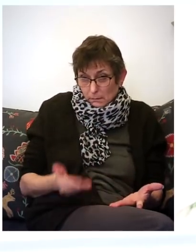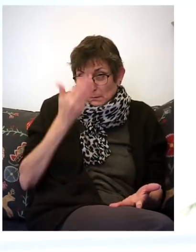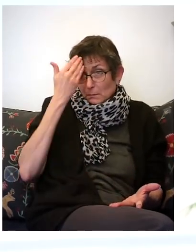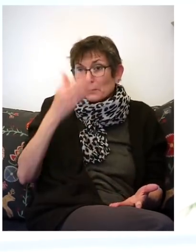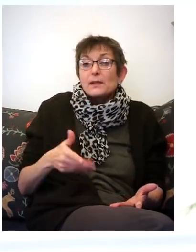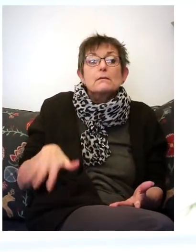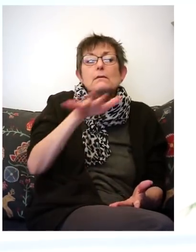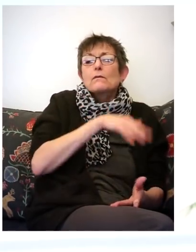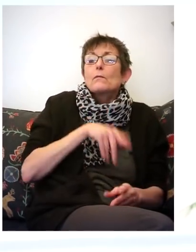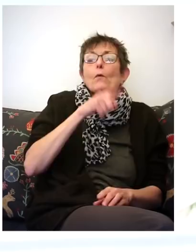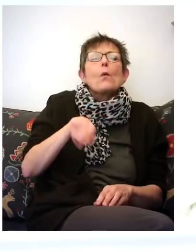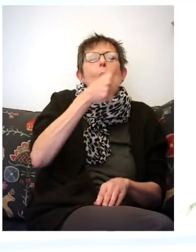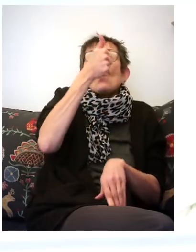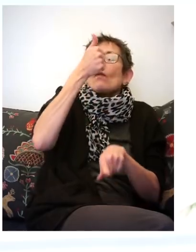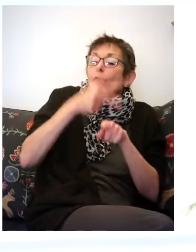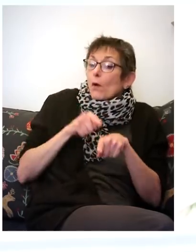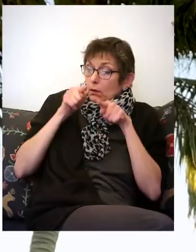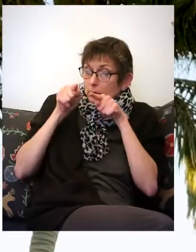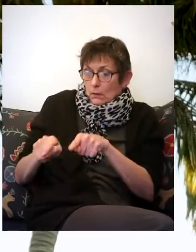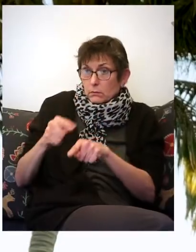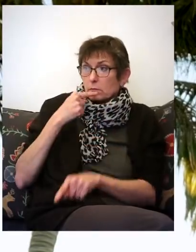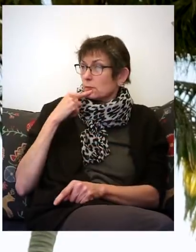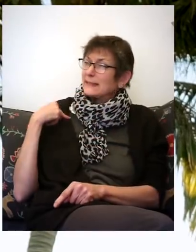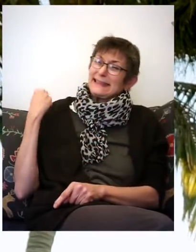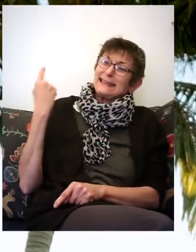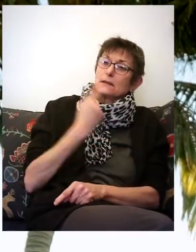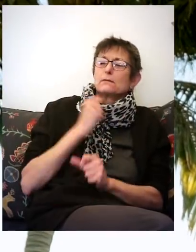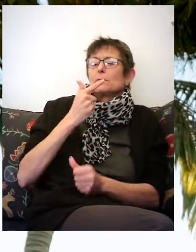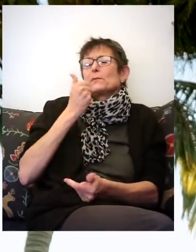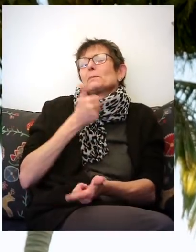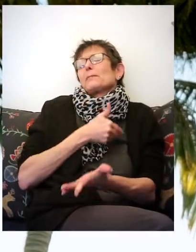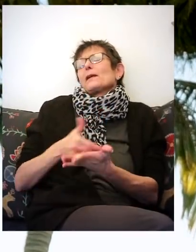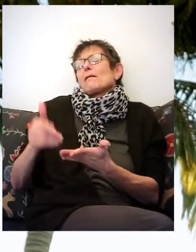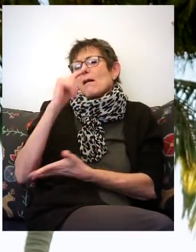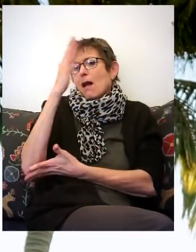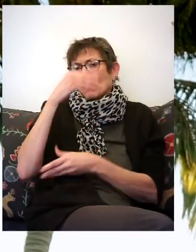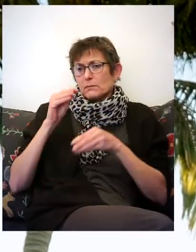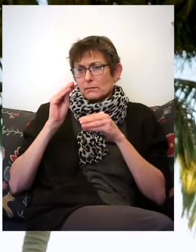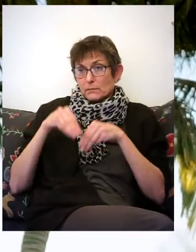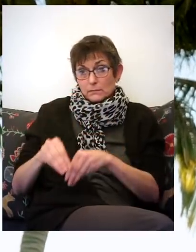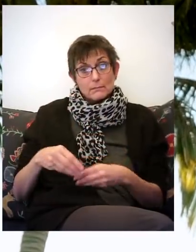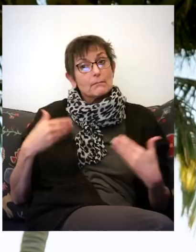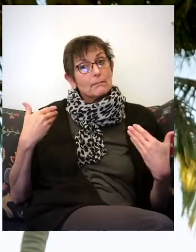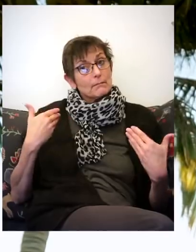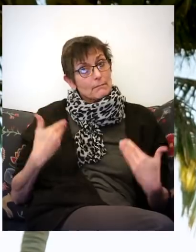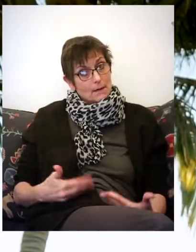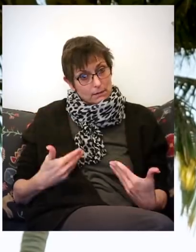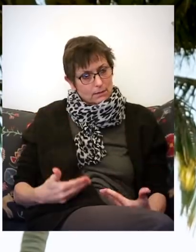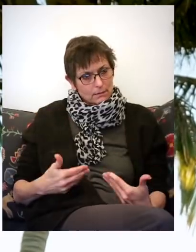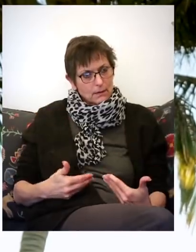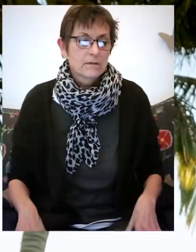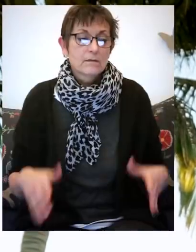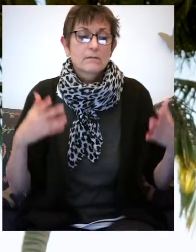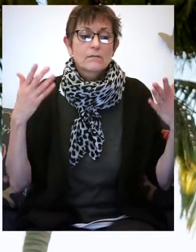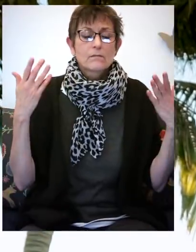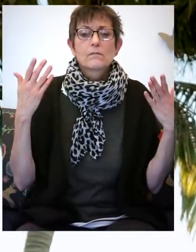recherche une fois, à nous tous, on va déjà planter quelques milliers d'arbres. Cette année, je vous dirai rapidement à chaque fois en fin de vidéo où est-ce qu'on peut se rencontrer, que ce soit un spectacle, en conférence, en